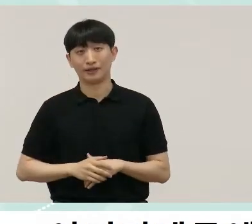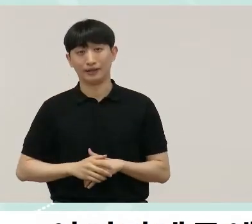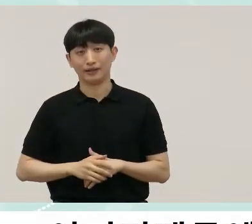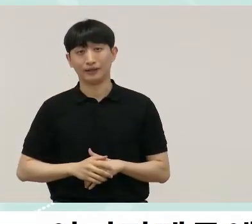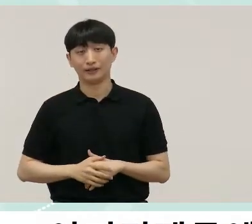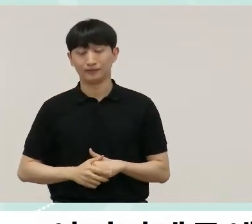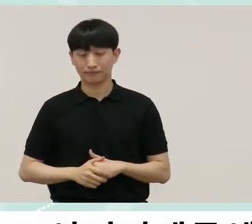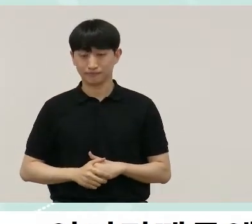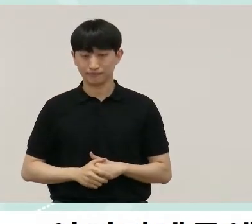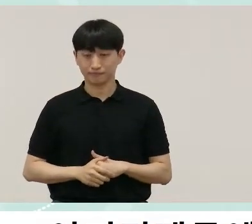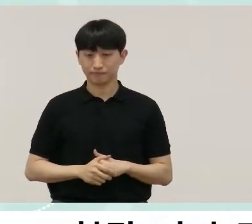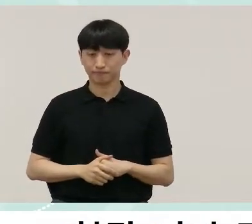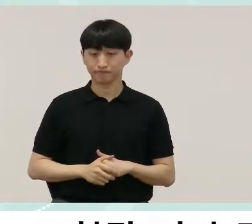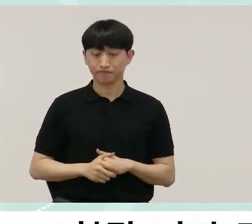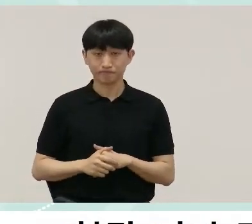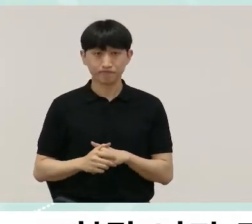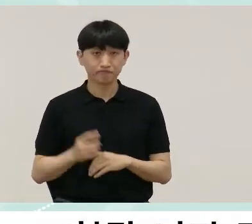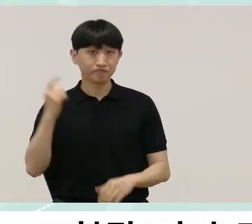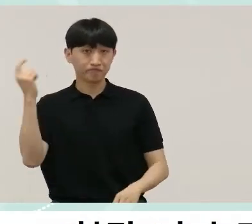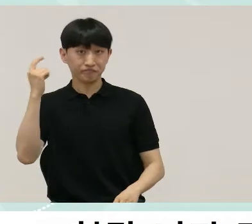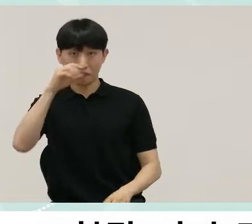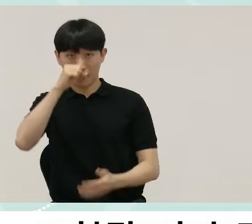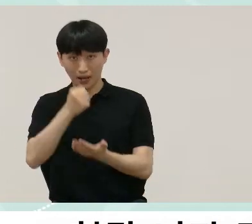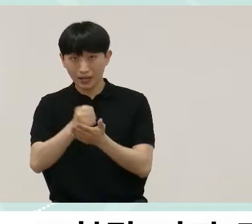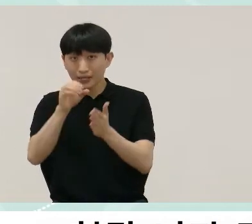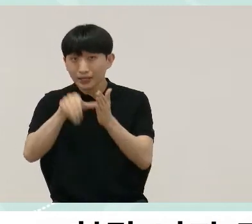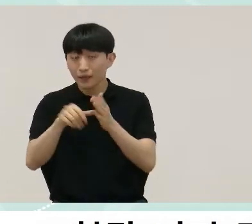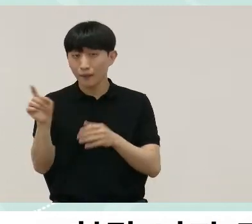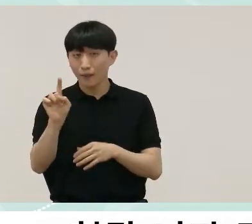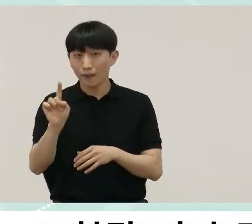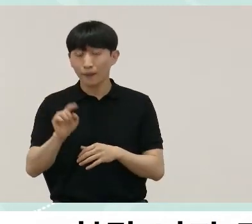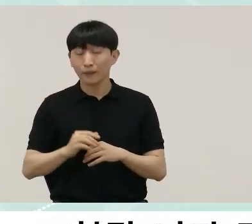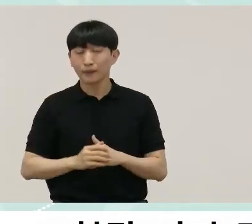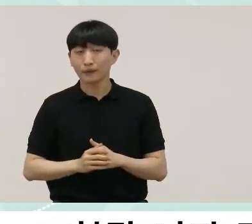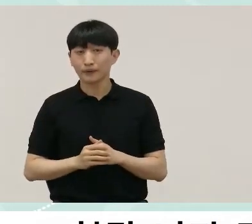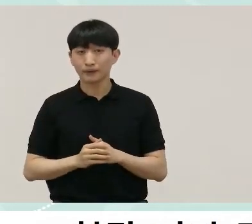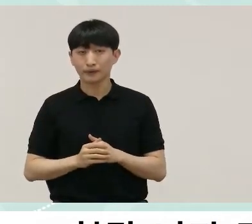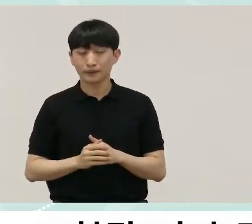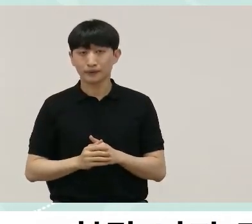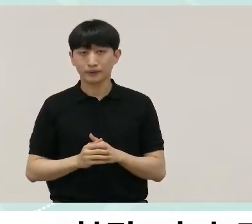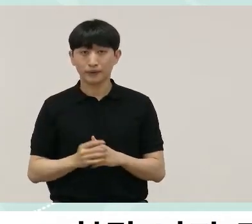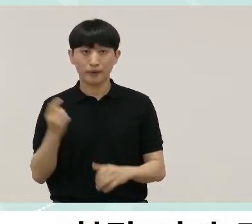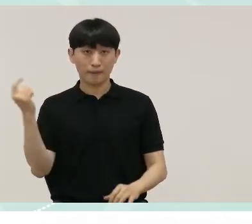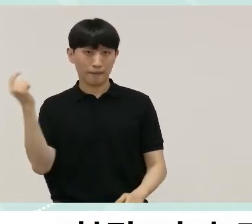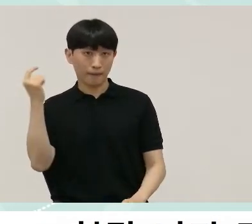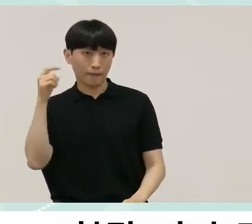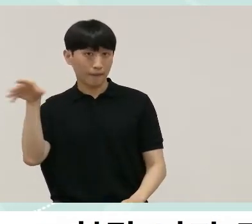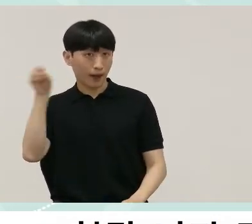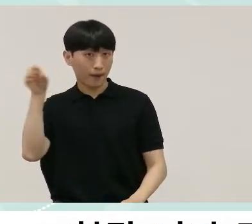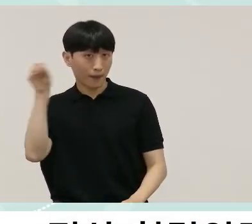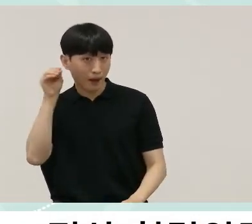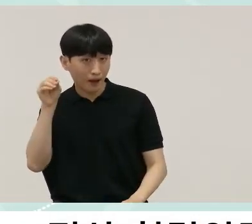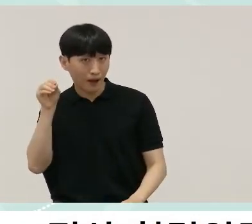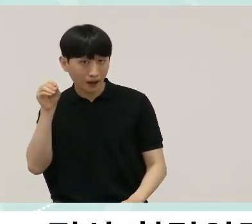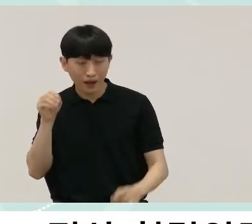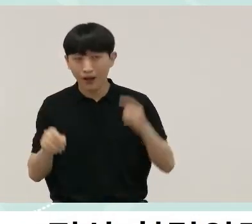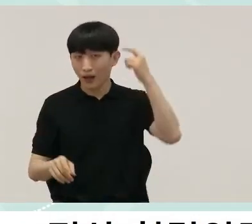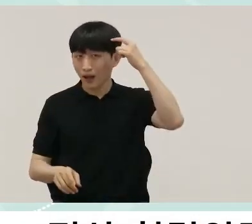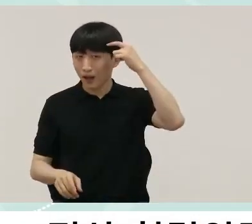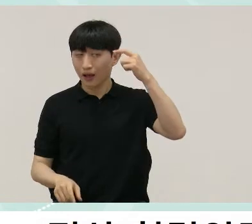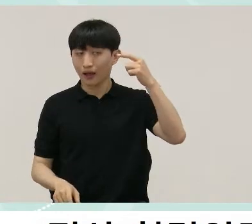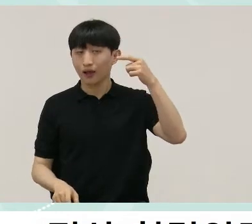그래서 정상 청력인 경우에는 다 아시겠지만 오른쪽으로 소리를 들으면 반대편